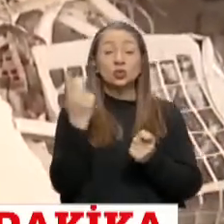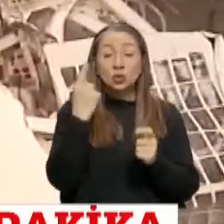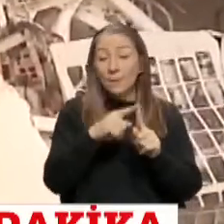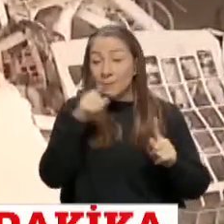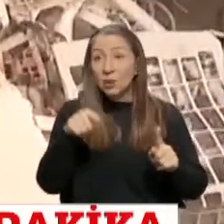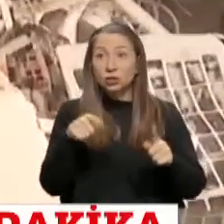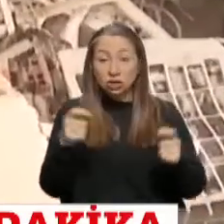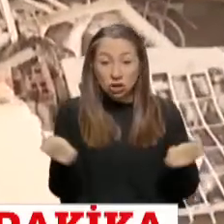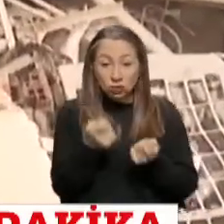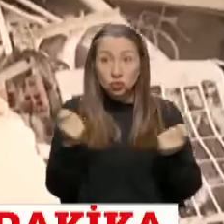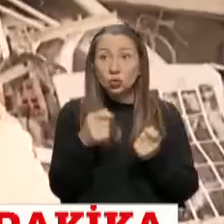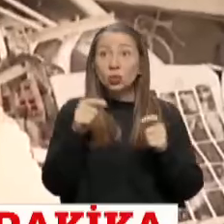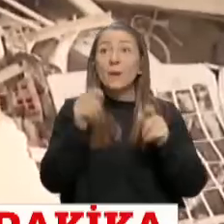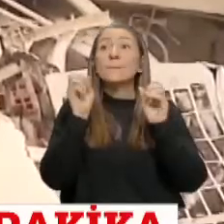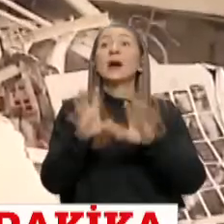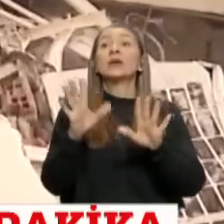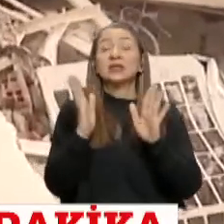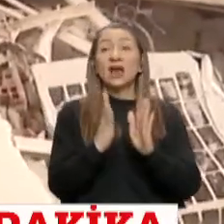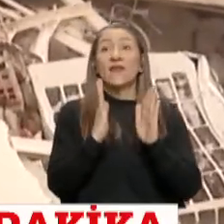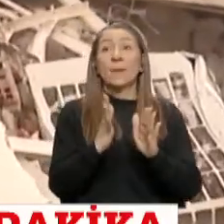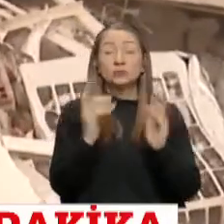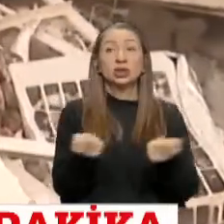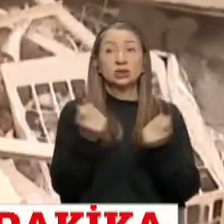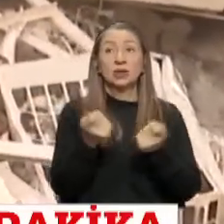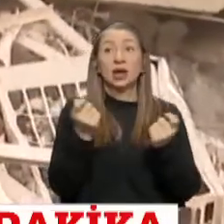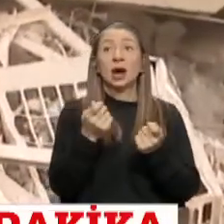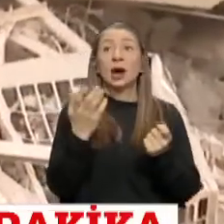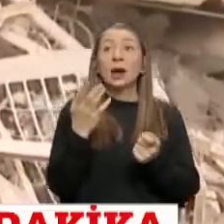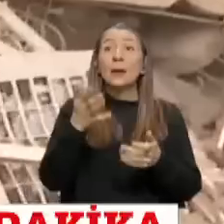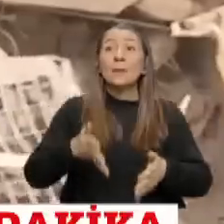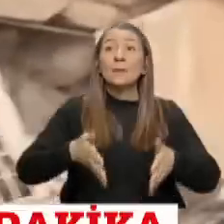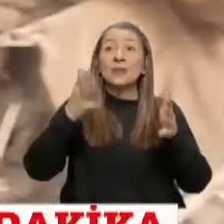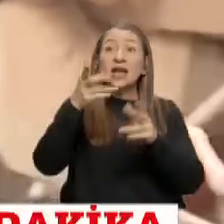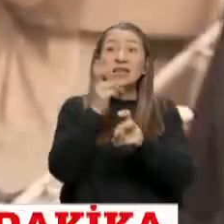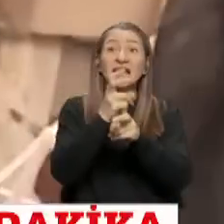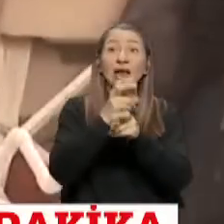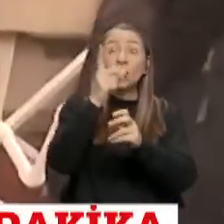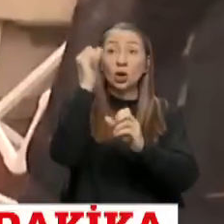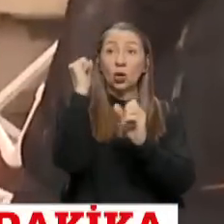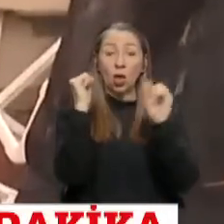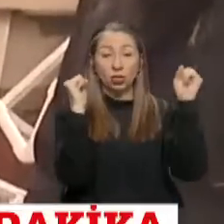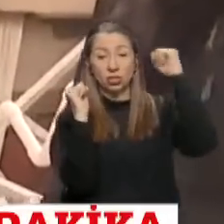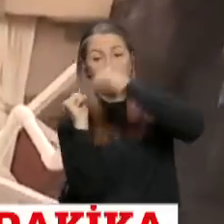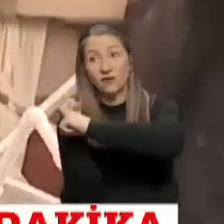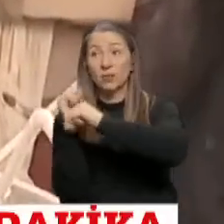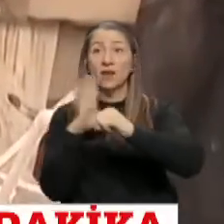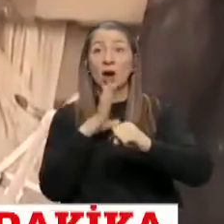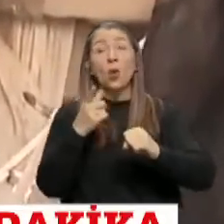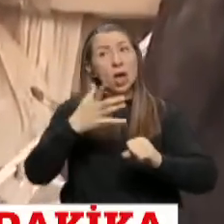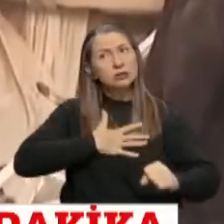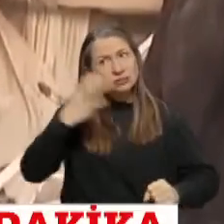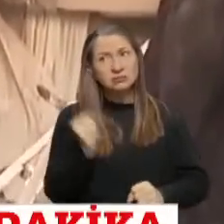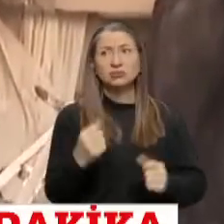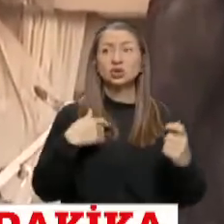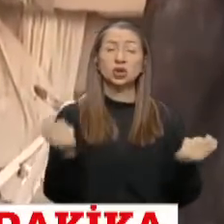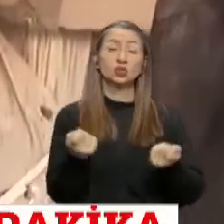dünden beri burada çalışıyoruz. Burayı da bırakmadık. Devam ediyoruz çalışmalara. Yani bina riskli. Oradaki kolonlar devrilme ihtimali var. Ona rağmen